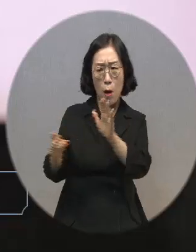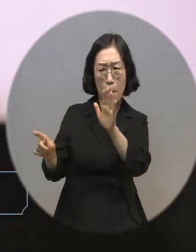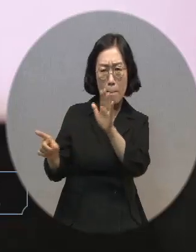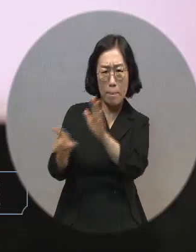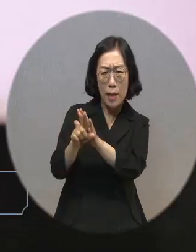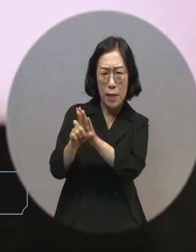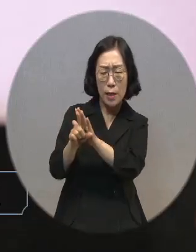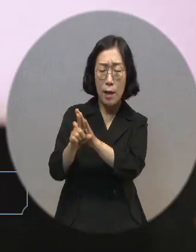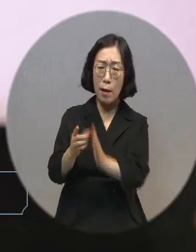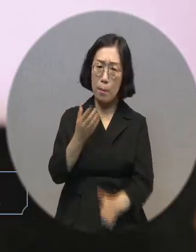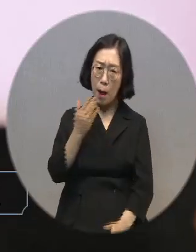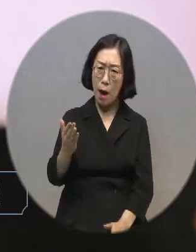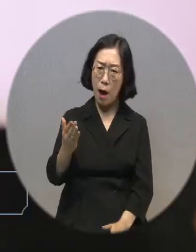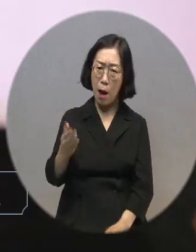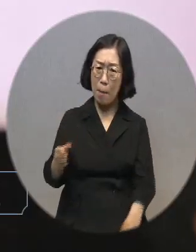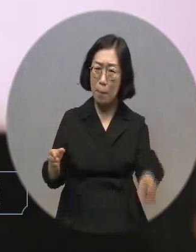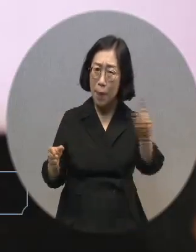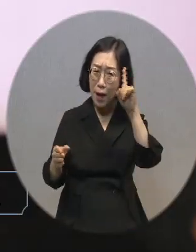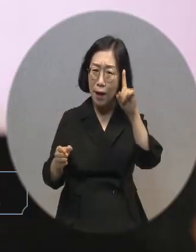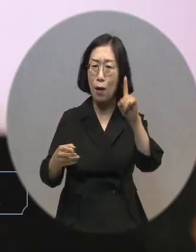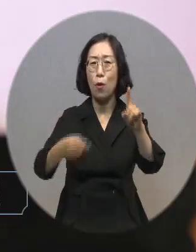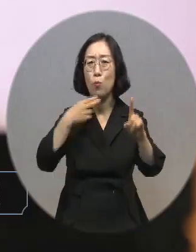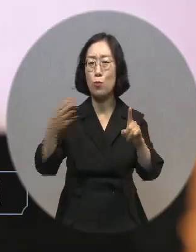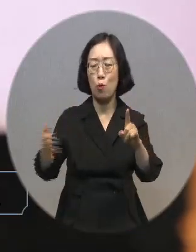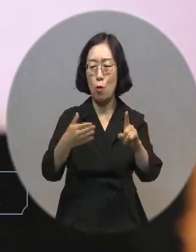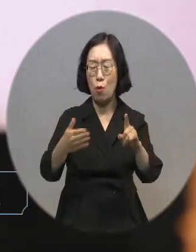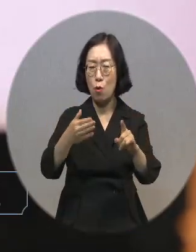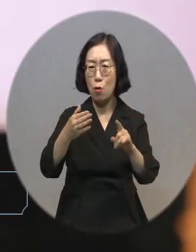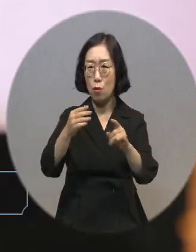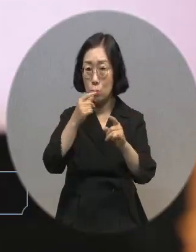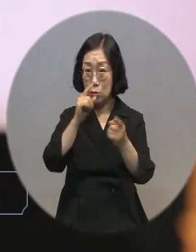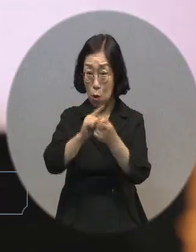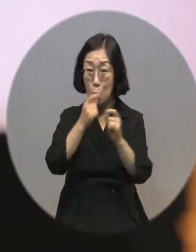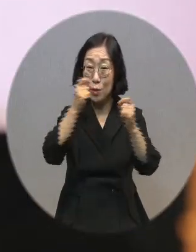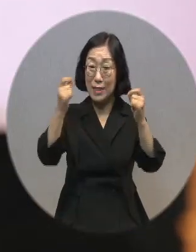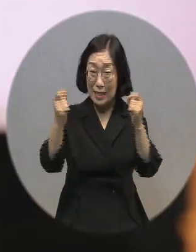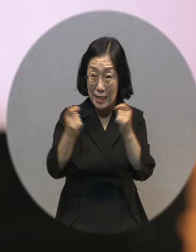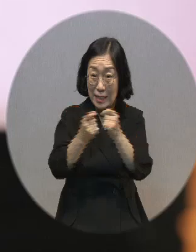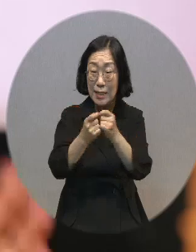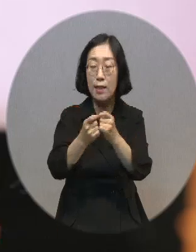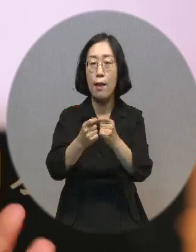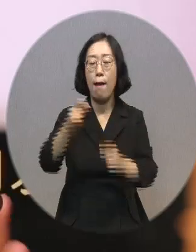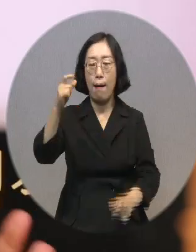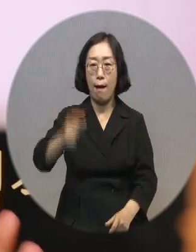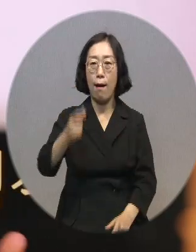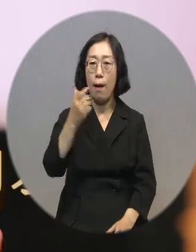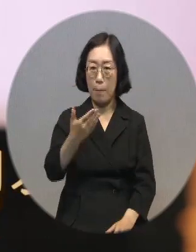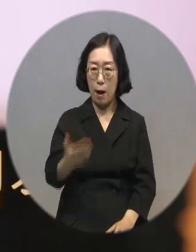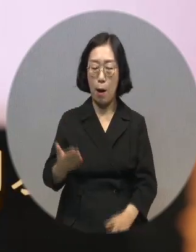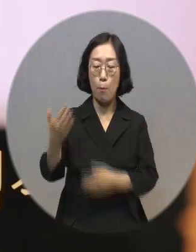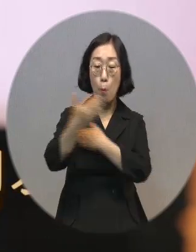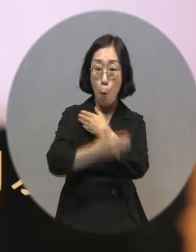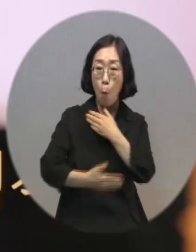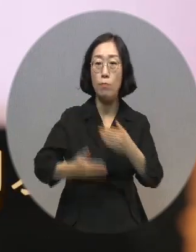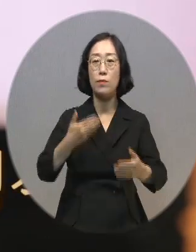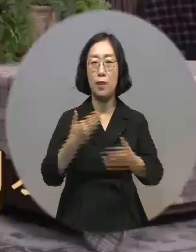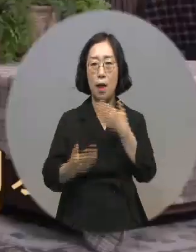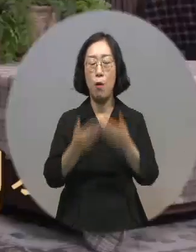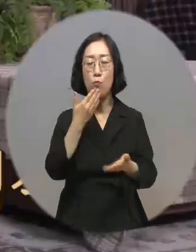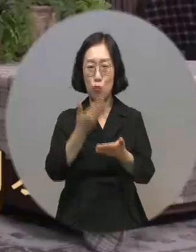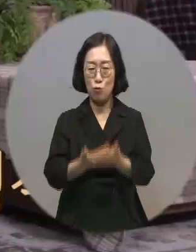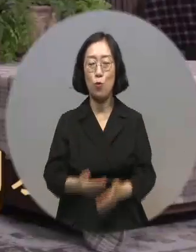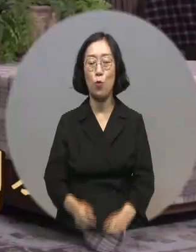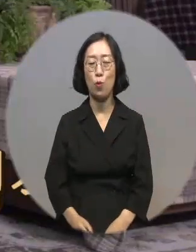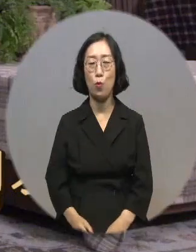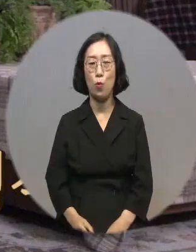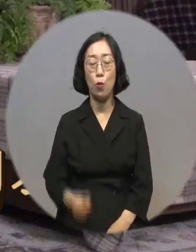별로 없었다면서 그러면서 이제 라포가 생기고 더 이제 얘기를 하기 동지다, 시작하고 네네. 그럼 몸으로 하는 것도 여전히 되게 중요하고요. 저는